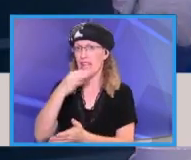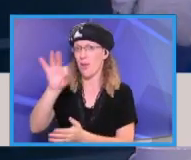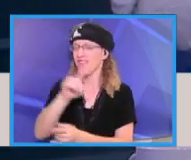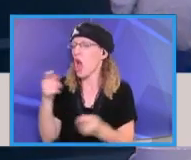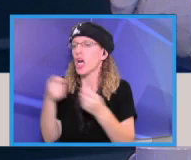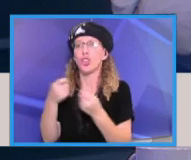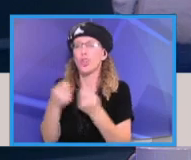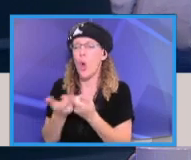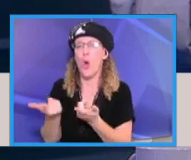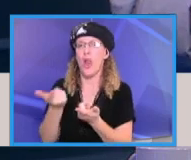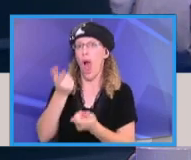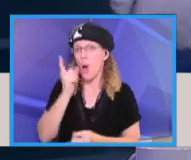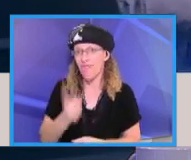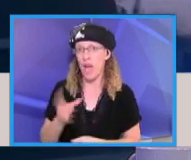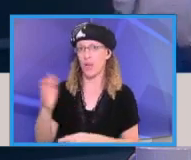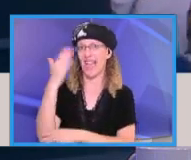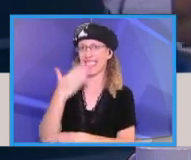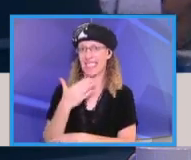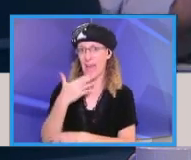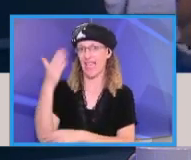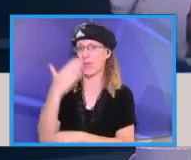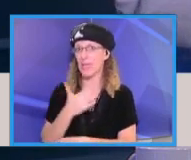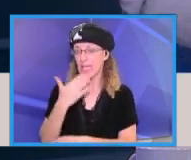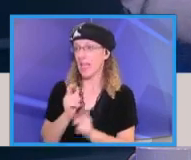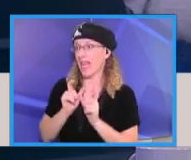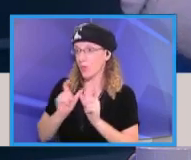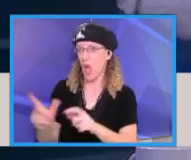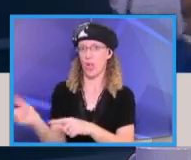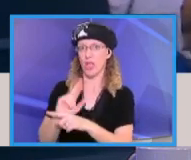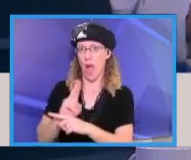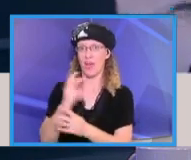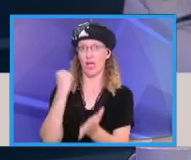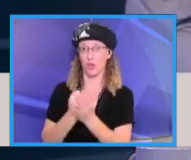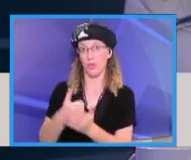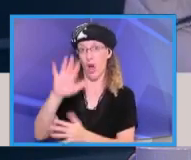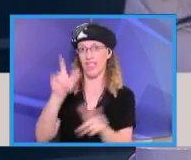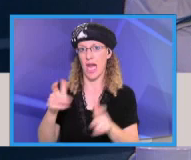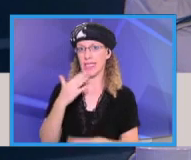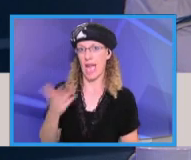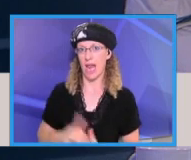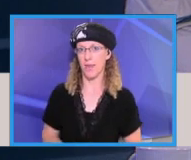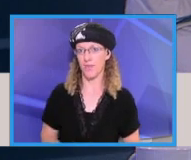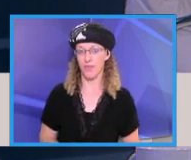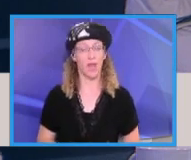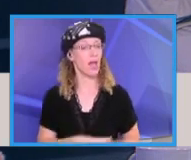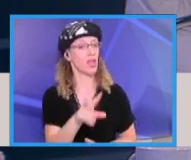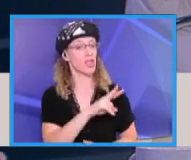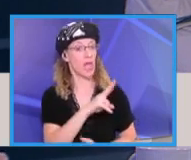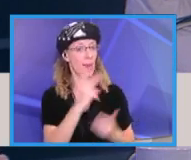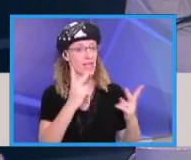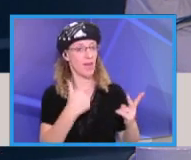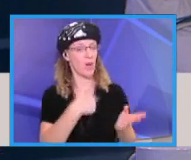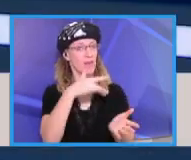לעצם החובה של מדינת ישראל כמדינה יהודית למנוע את אותה הונאה בכשרות מרוב אזרחי ישראל. לשתכם, בעצם אנחנו